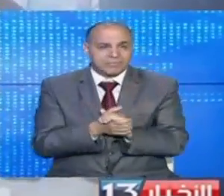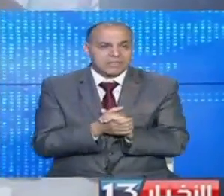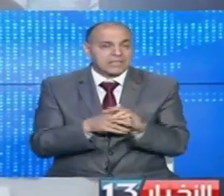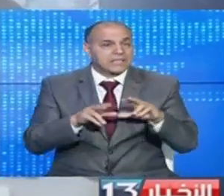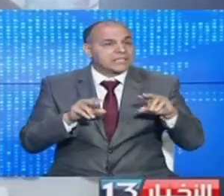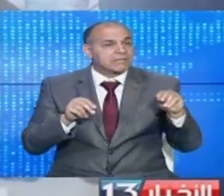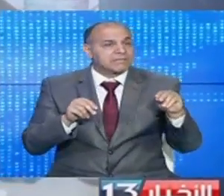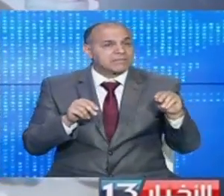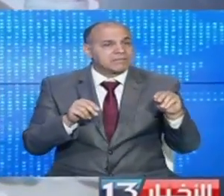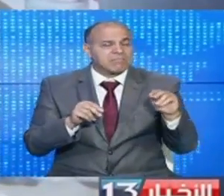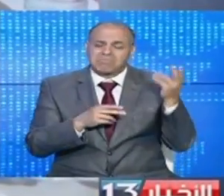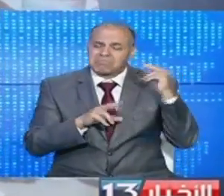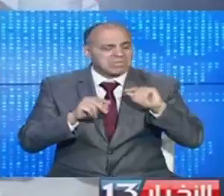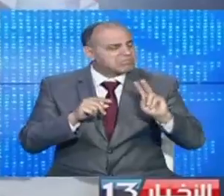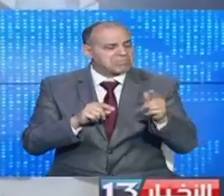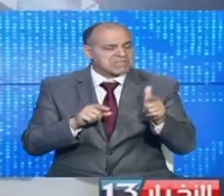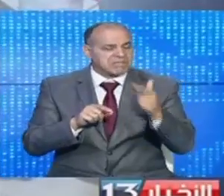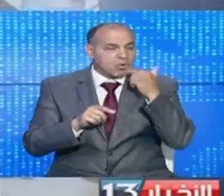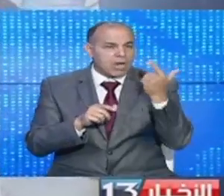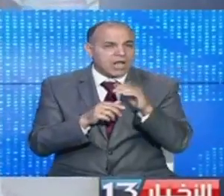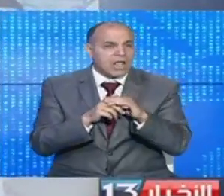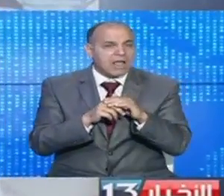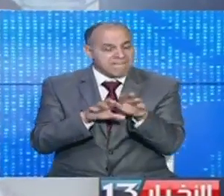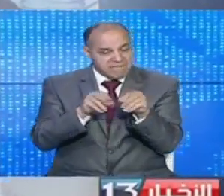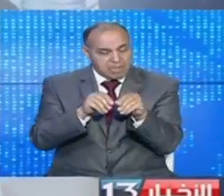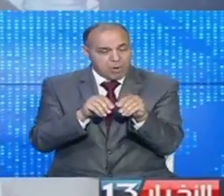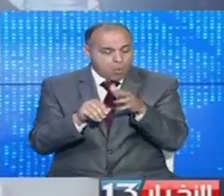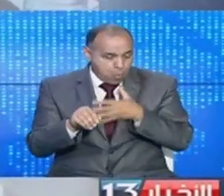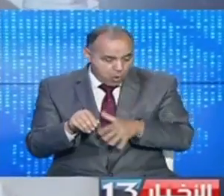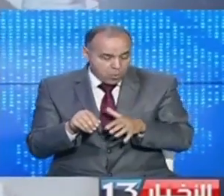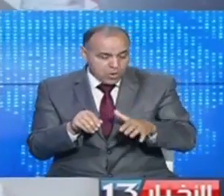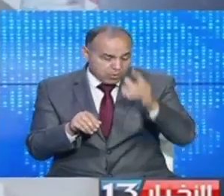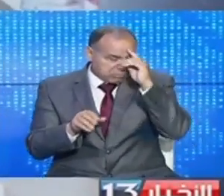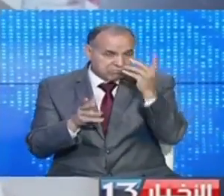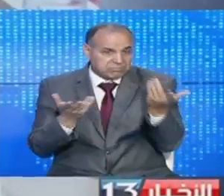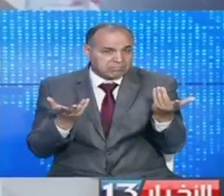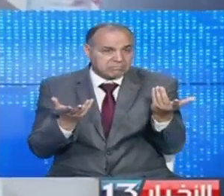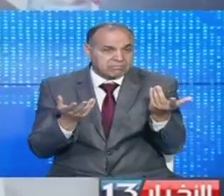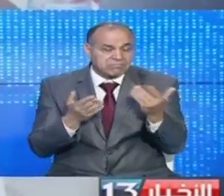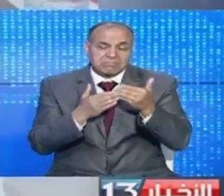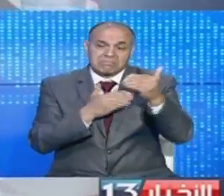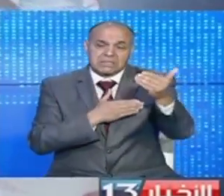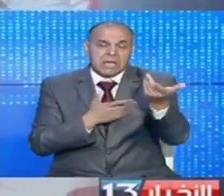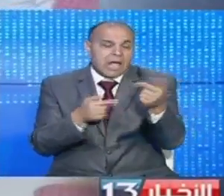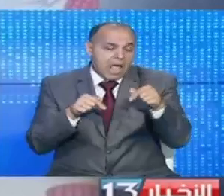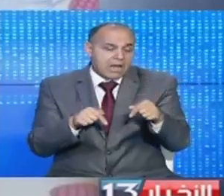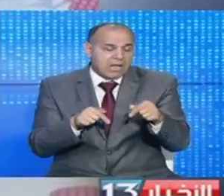كيف مش كيف كيف كي تبدو في وسط عائلتك وأولادك وأولاد أولادك، مش كما ناتي